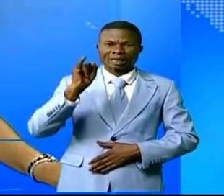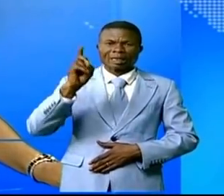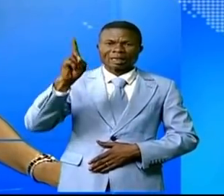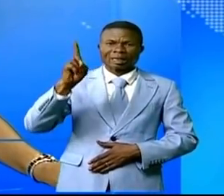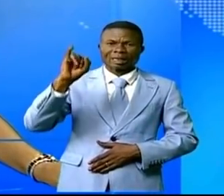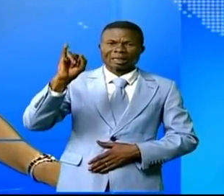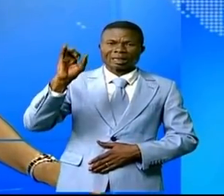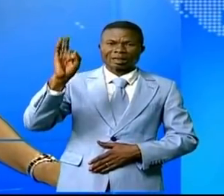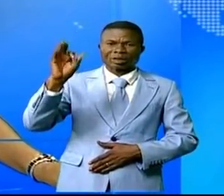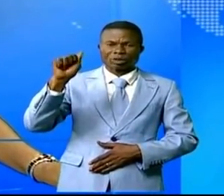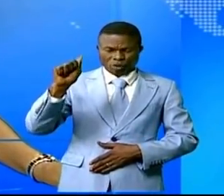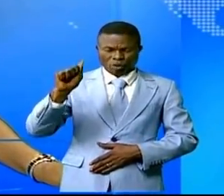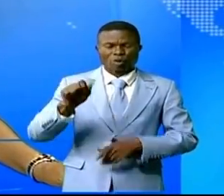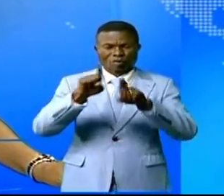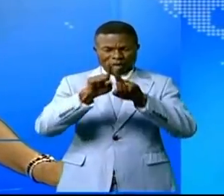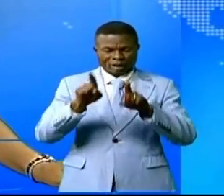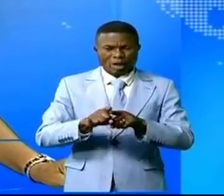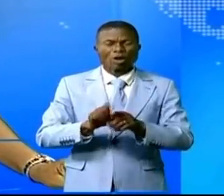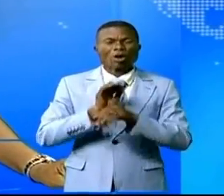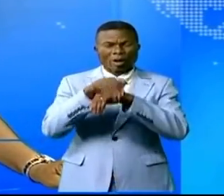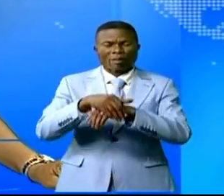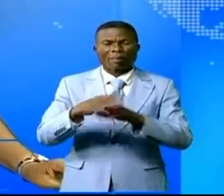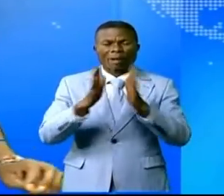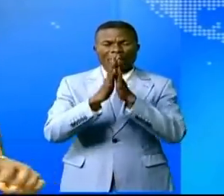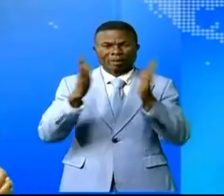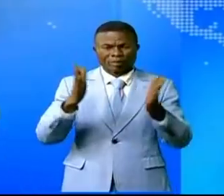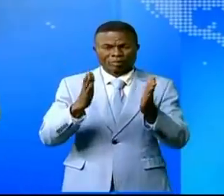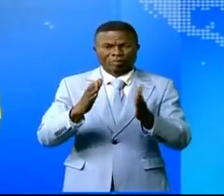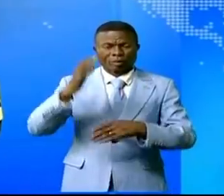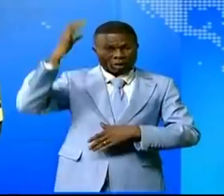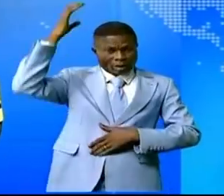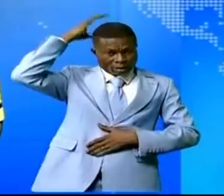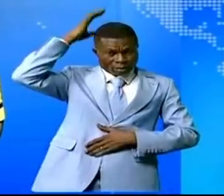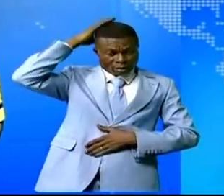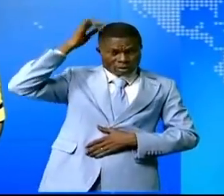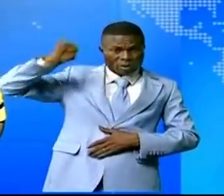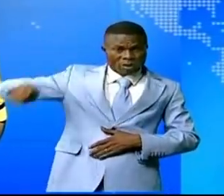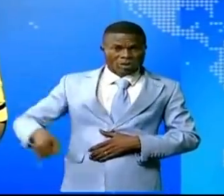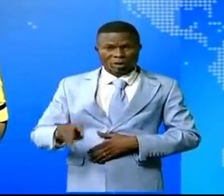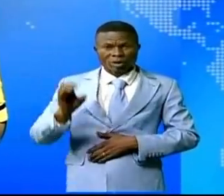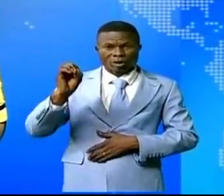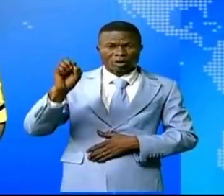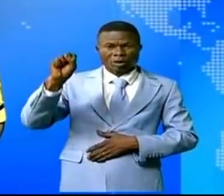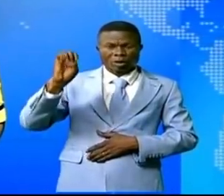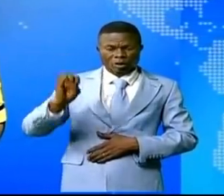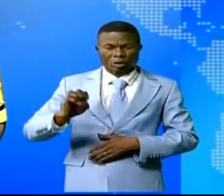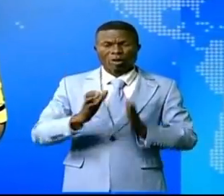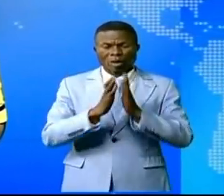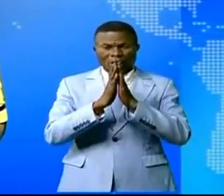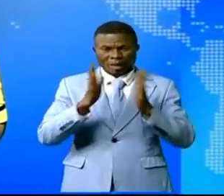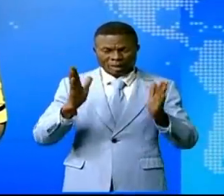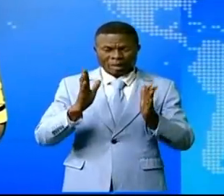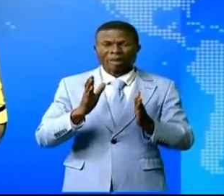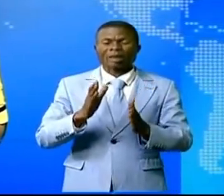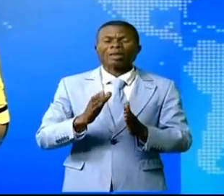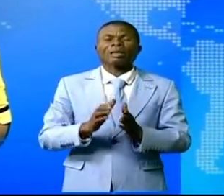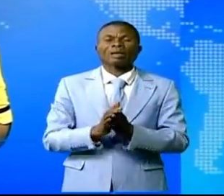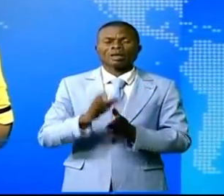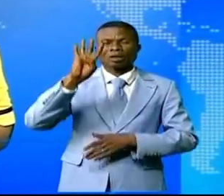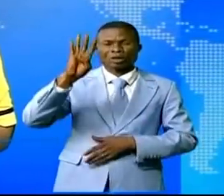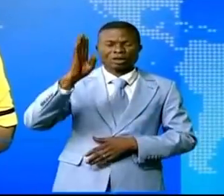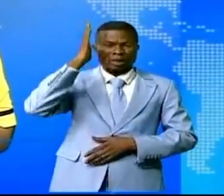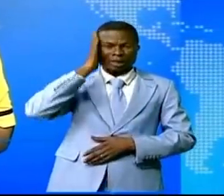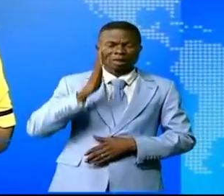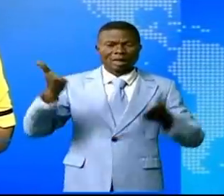province du Kwilu n'était pas en reste. Et Monseigneur José Moko a célébré également une messe en